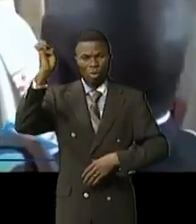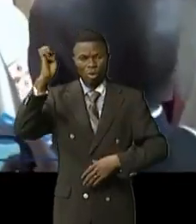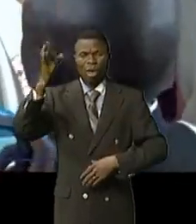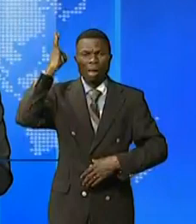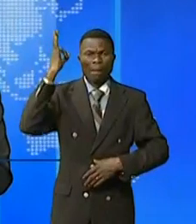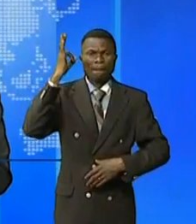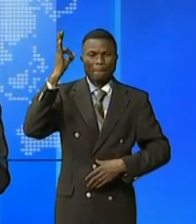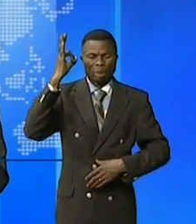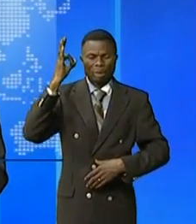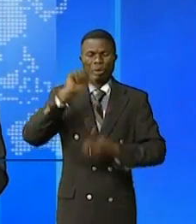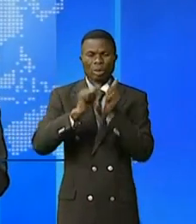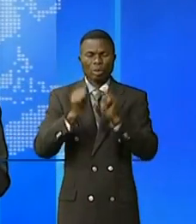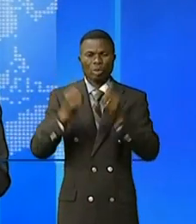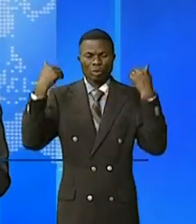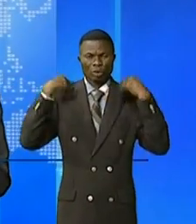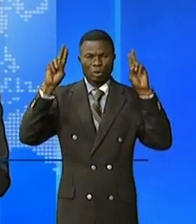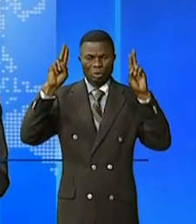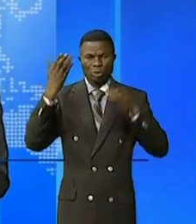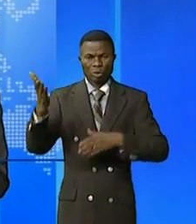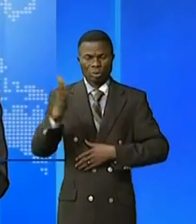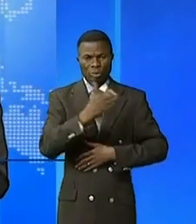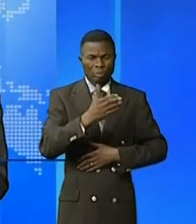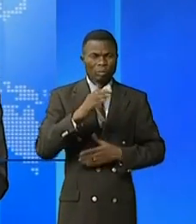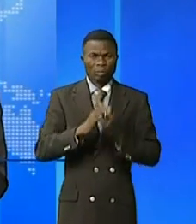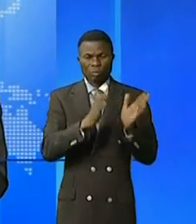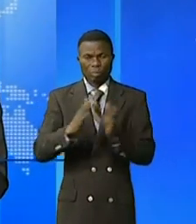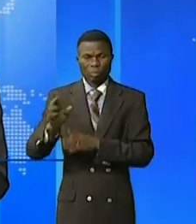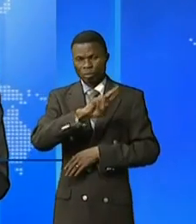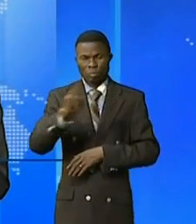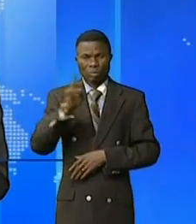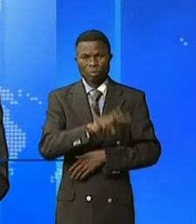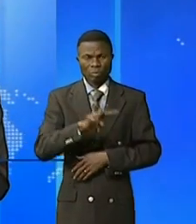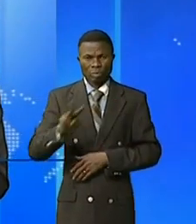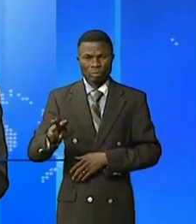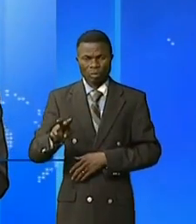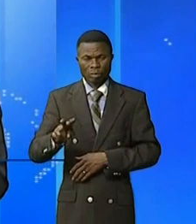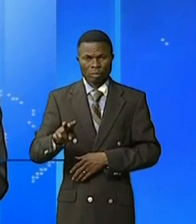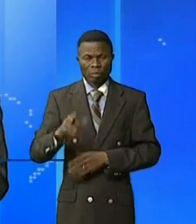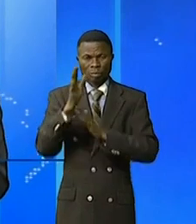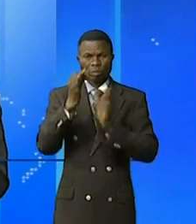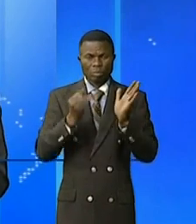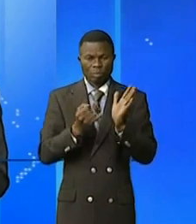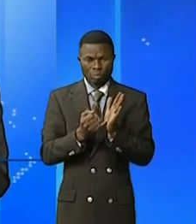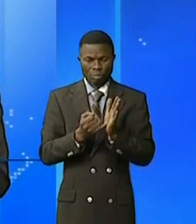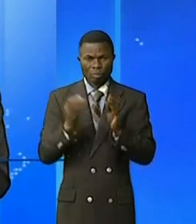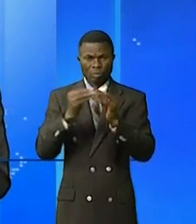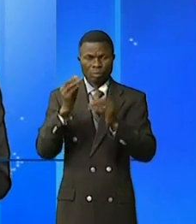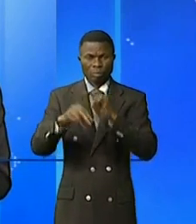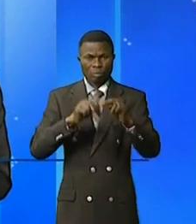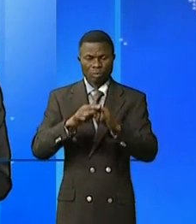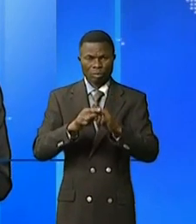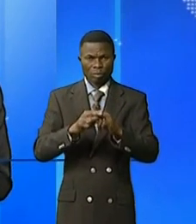les brebis du Seigneur. Initialement prévue en 2022, la 16e Assemblée Générale Ordinaire